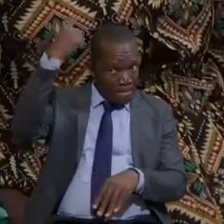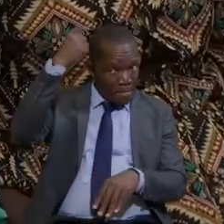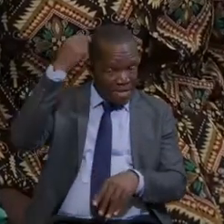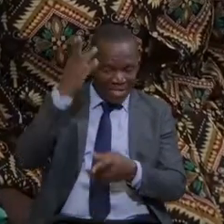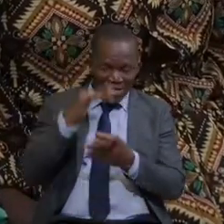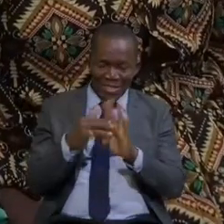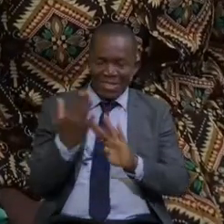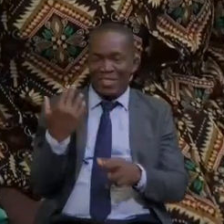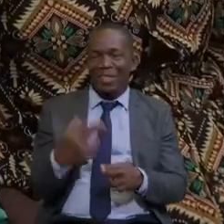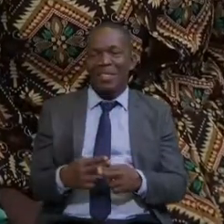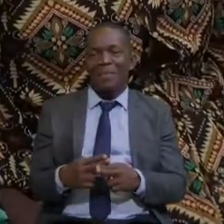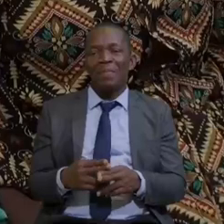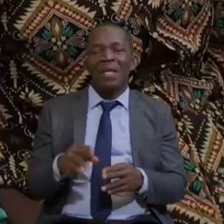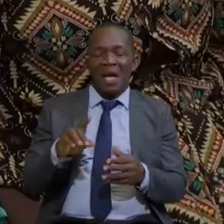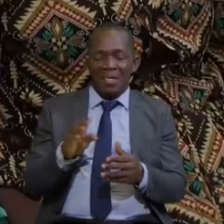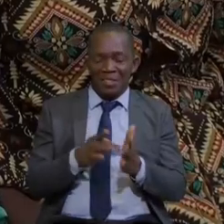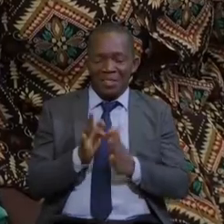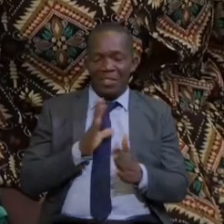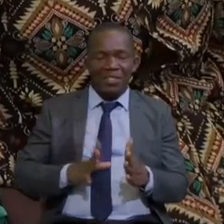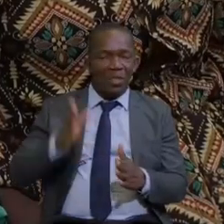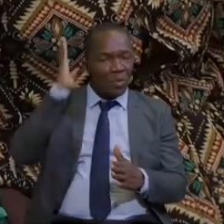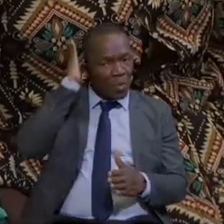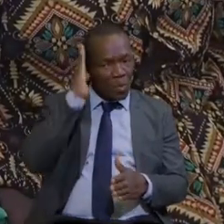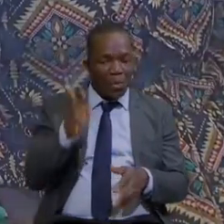règne dans ton cerveau, il régnera dans ton corps.